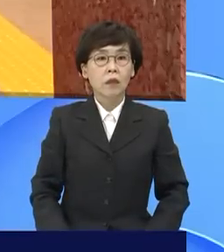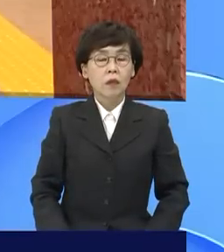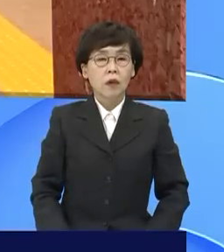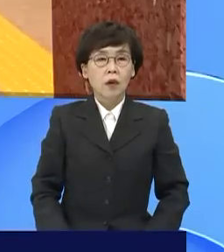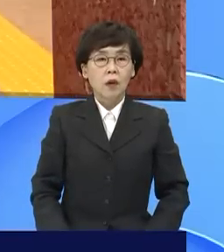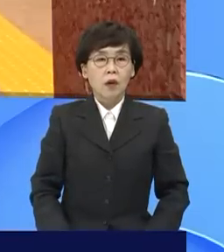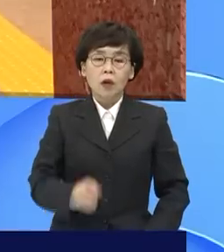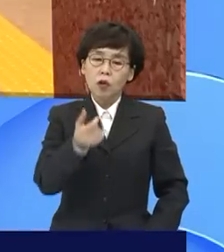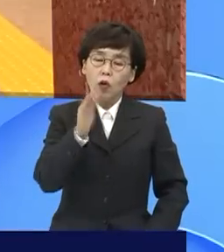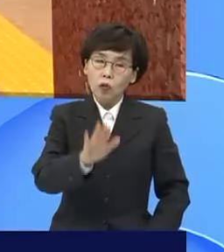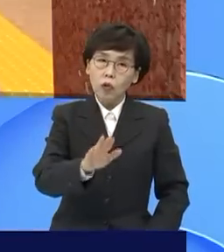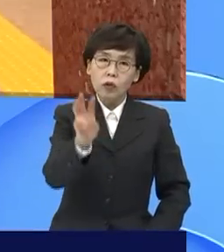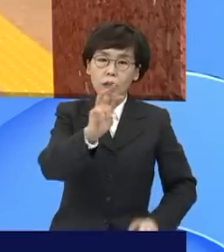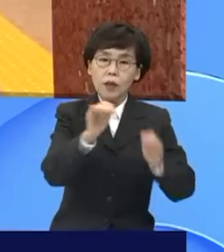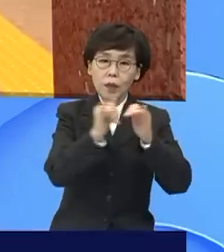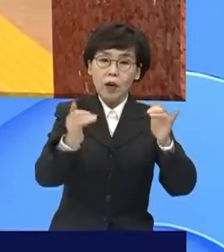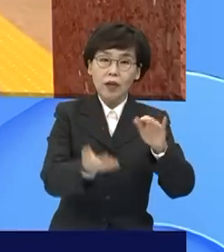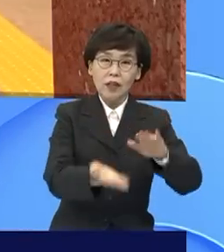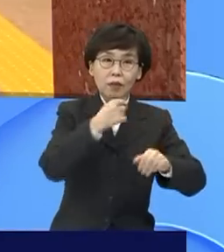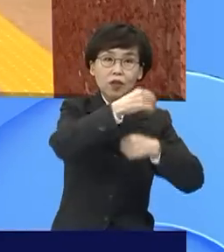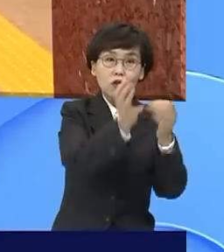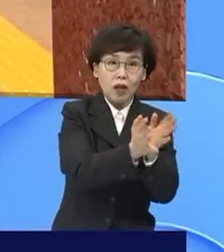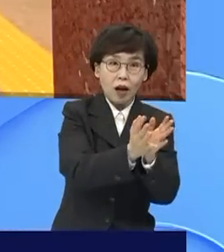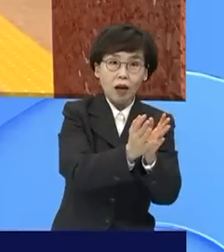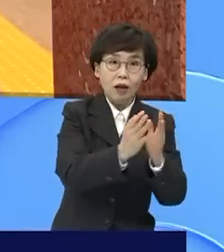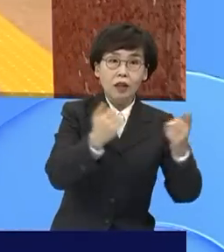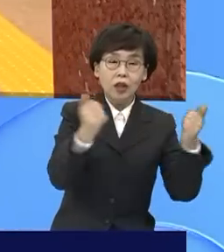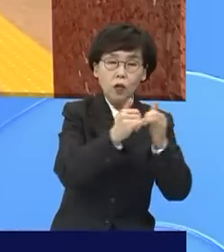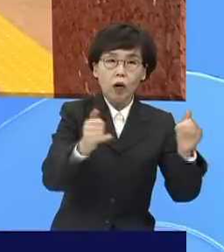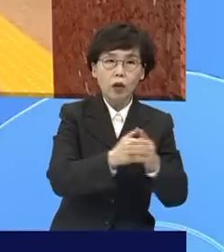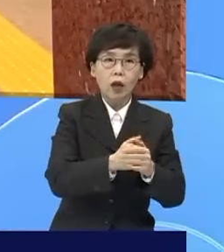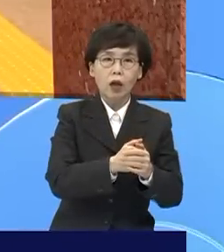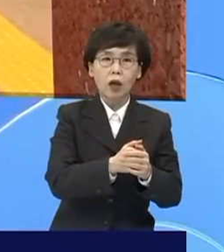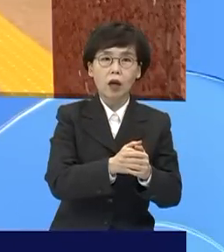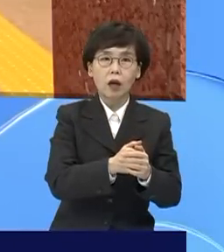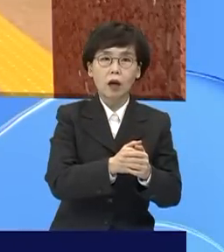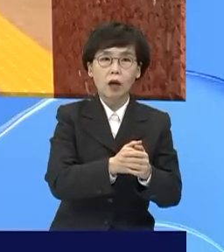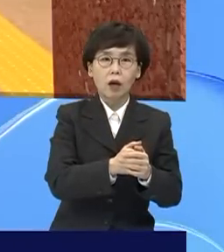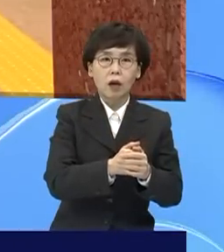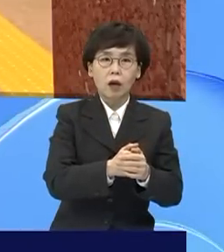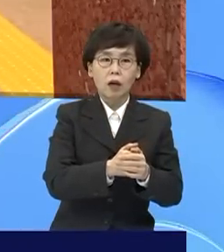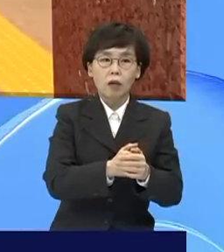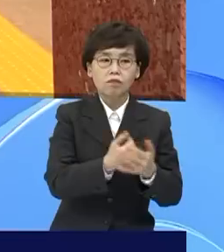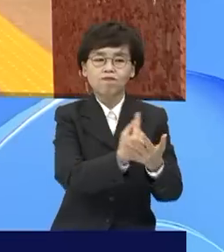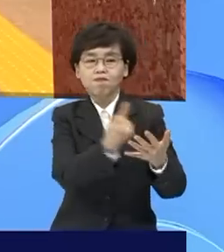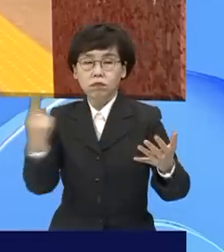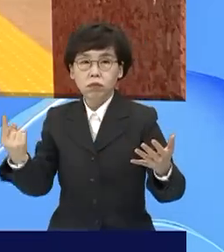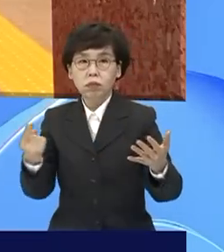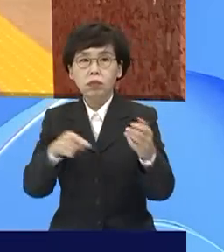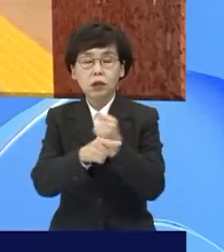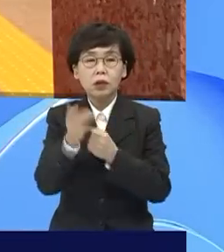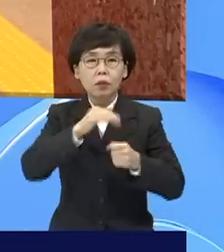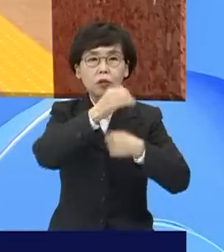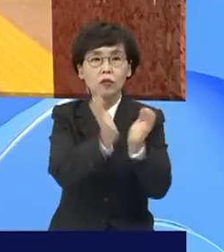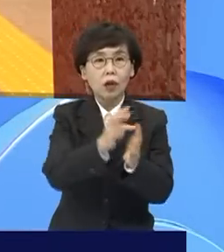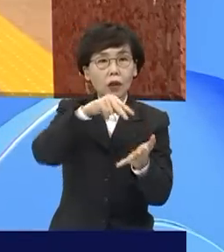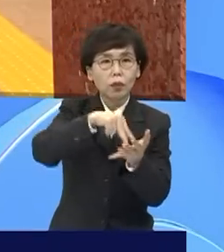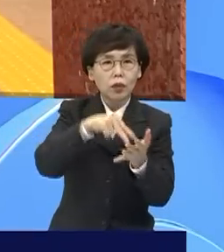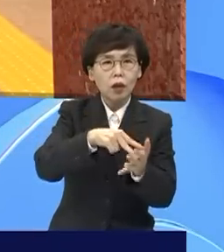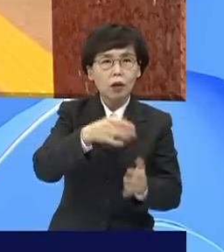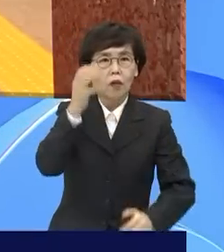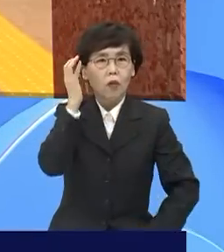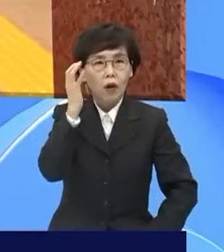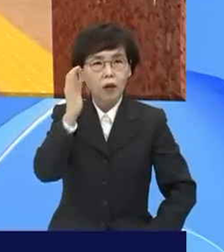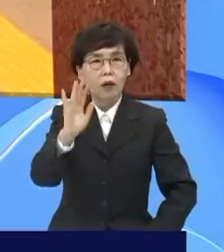네, 최소한 30명 이상의 민주당 의원들이 반대표를 던지지 않은 건데 민주당 입장이 상당히 곤혹스럽겠군요.